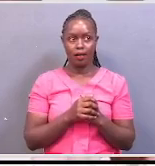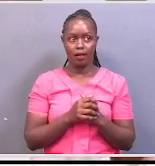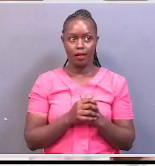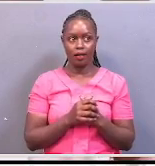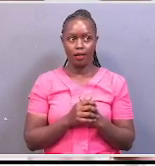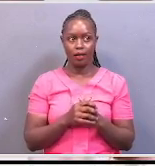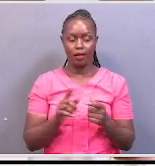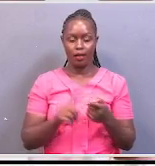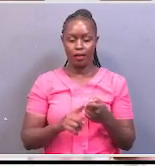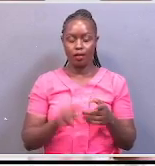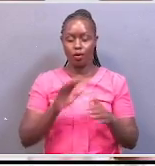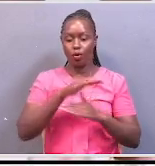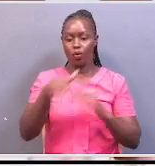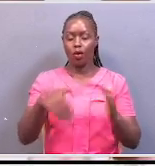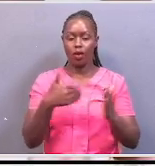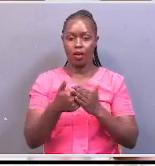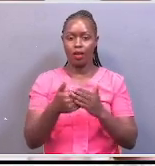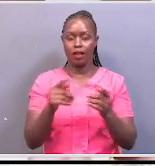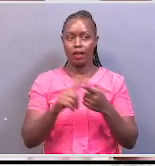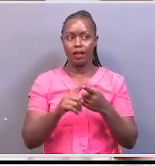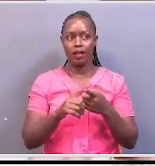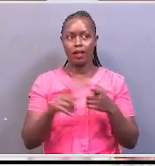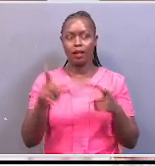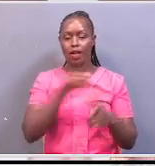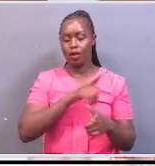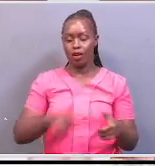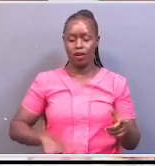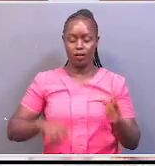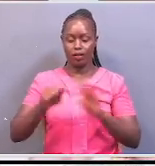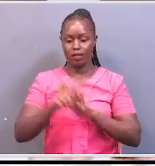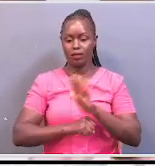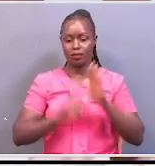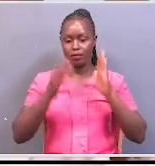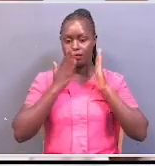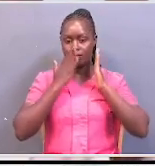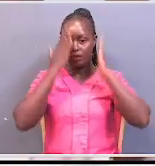Your graces and your lordships are bishops,